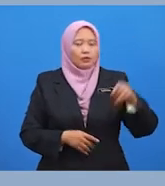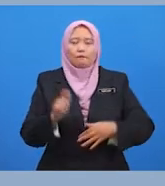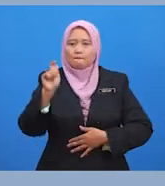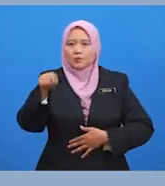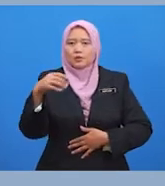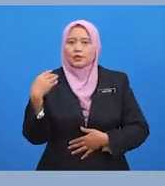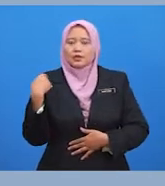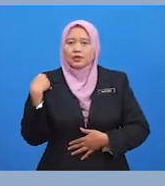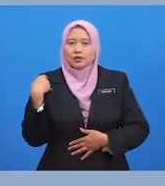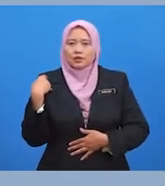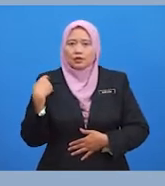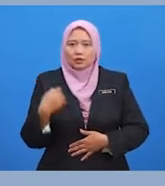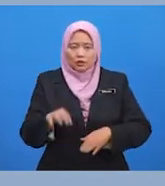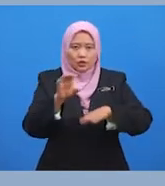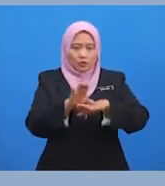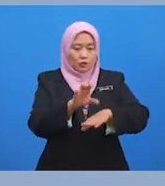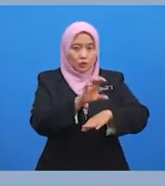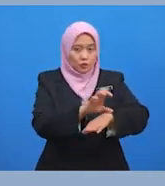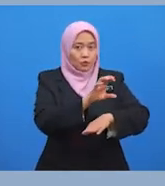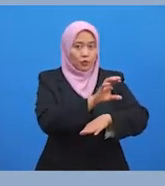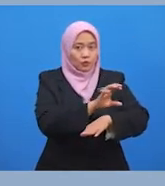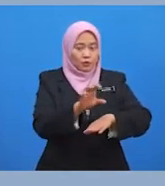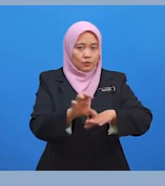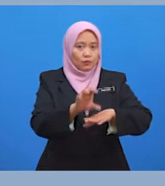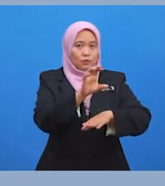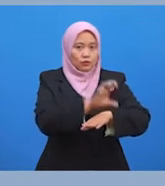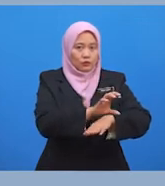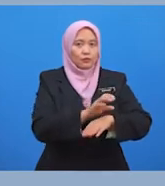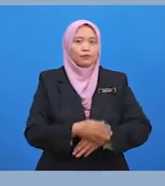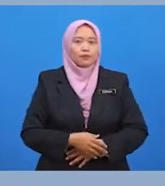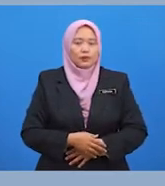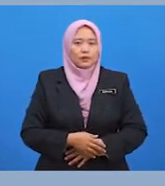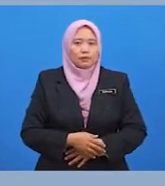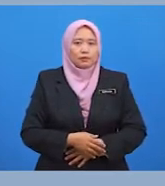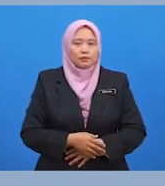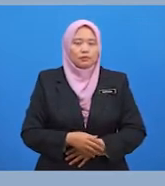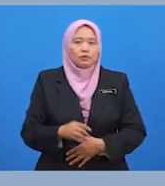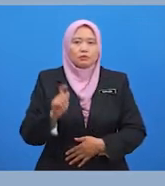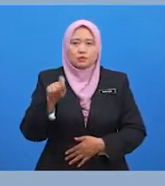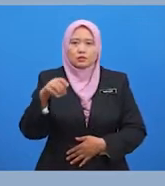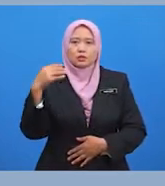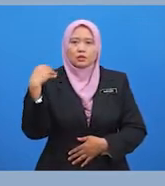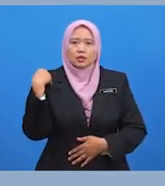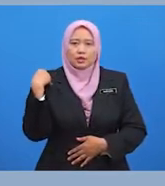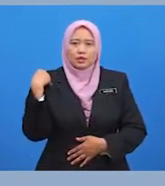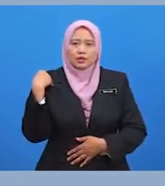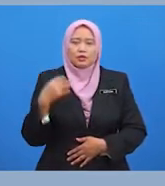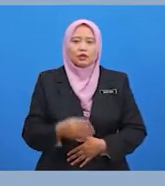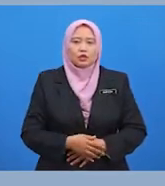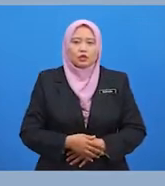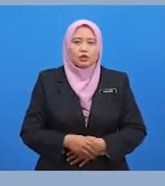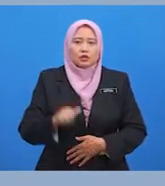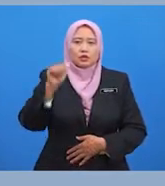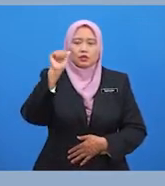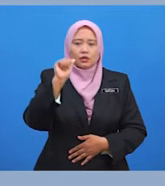murid-murid memerlukan satu set komputer dan pastikan terdapat pengisian